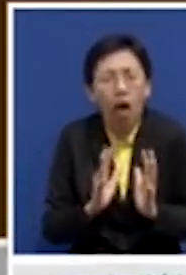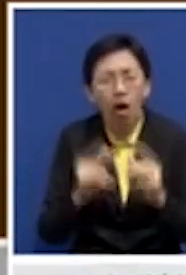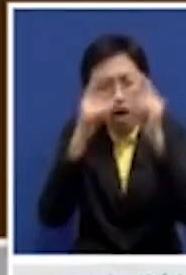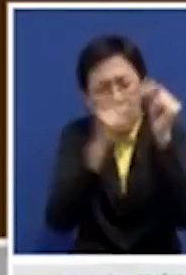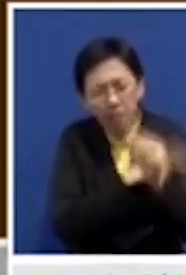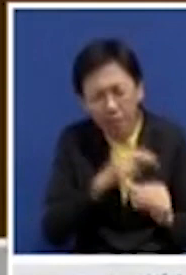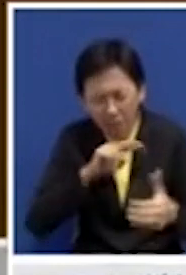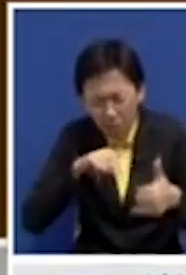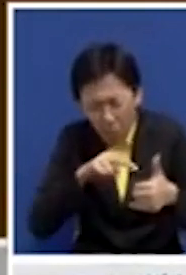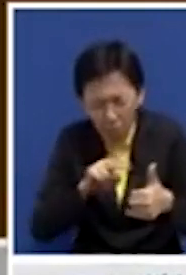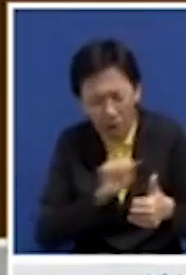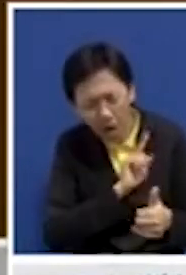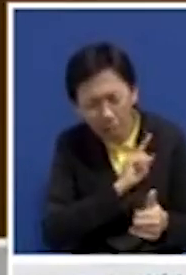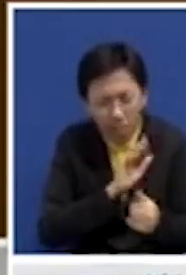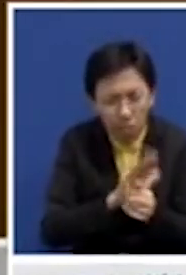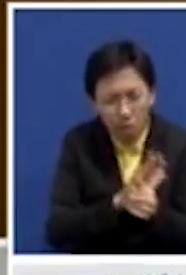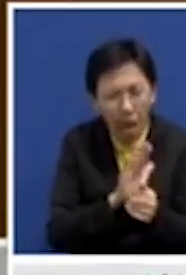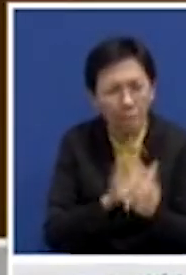ยลง